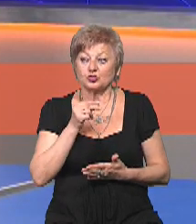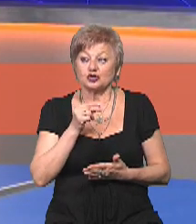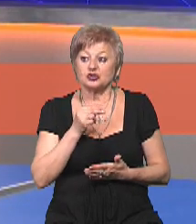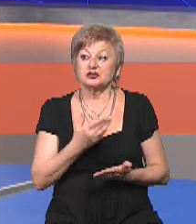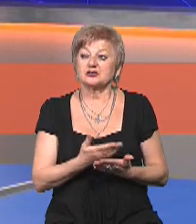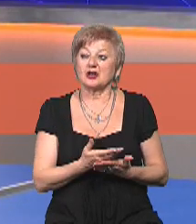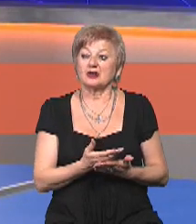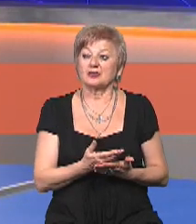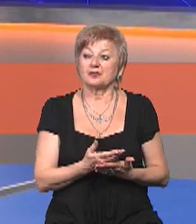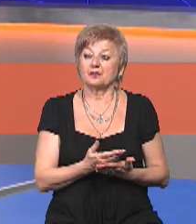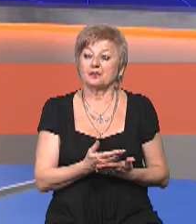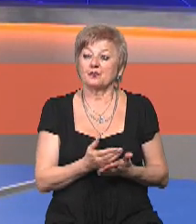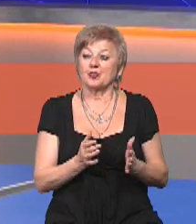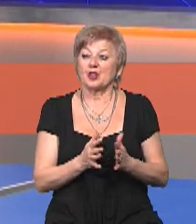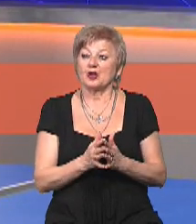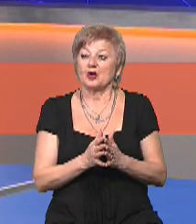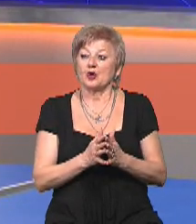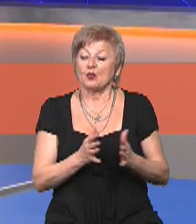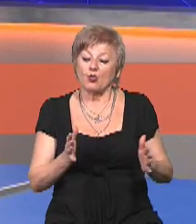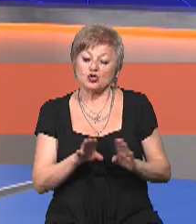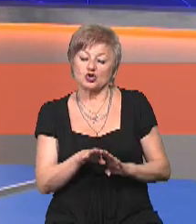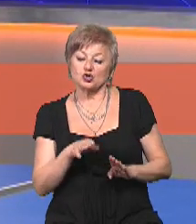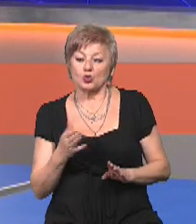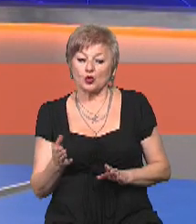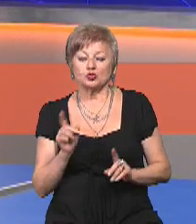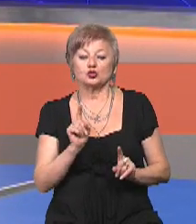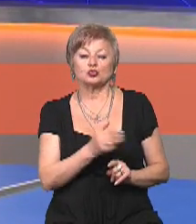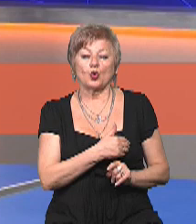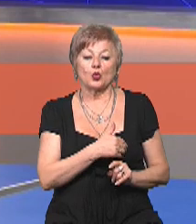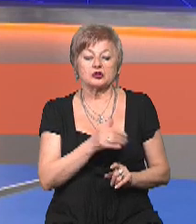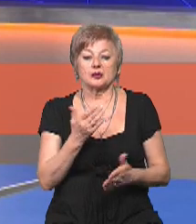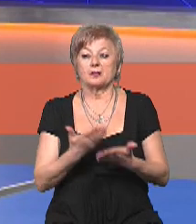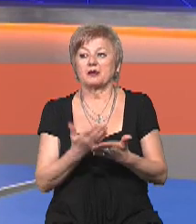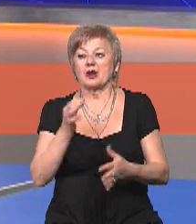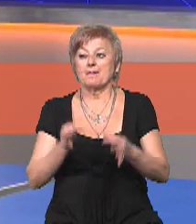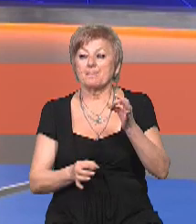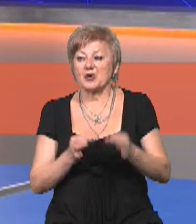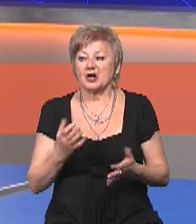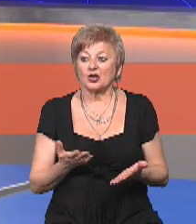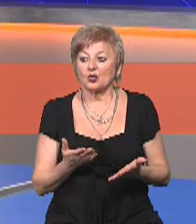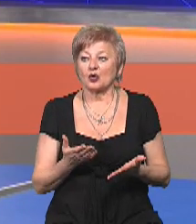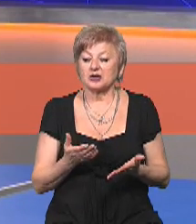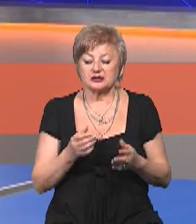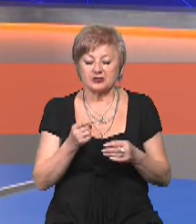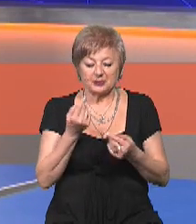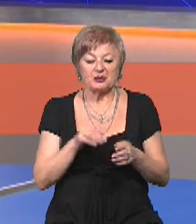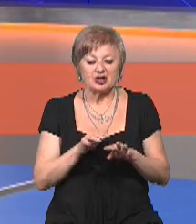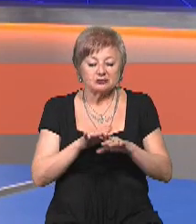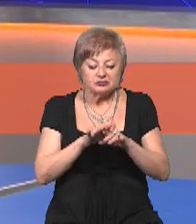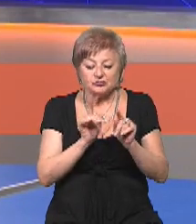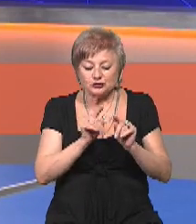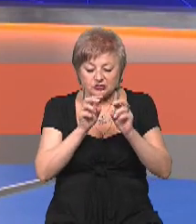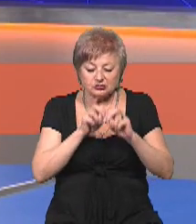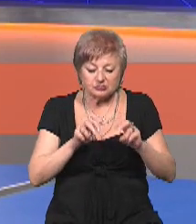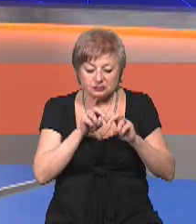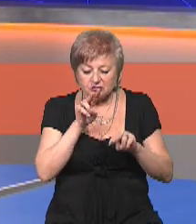йдуть з збільшувальне скло в них з собою, вони в природі цю комаху роздивляються, тоді